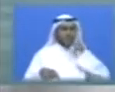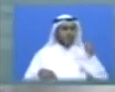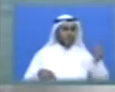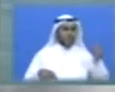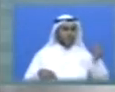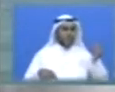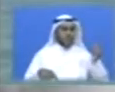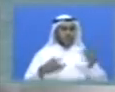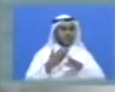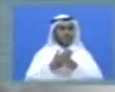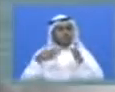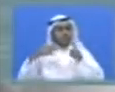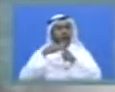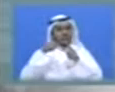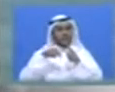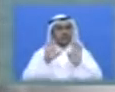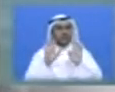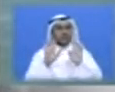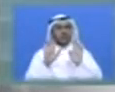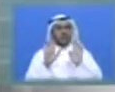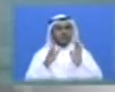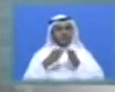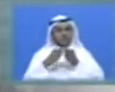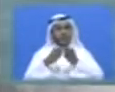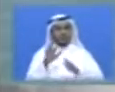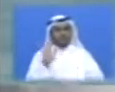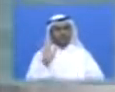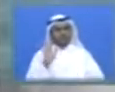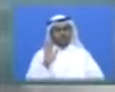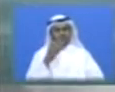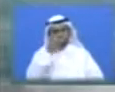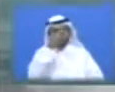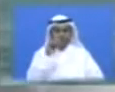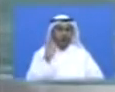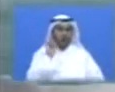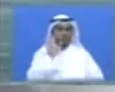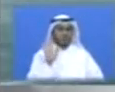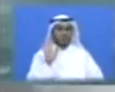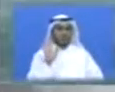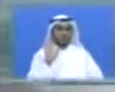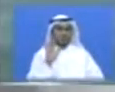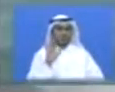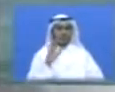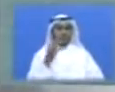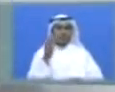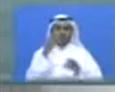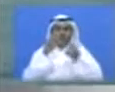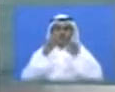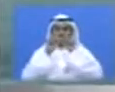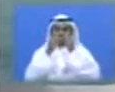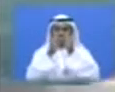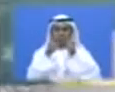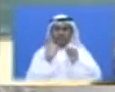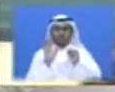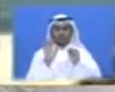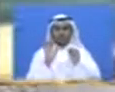حادث مجهول، صدم سفينة كبيرة صدمت بالشيب وتأثر الشيب طبعا لدرجة كبيرة،